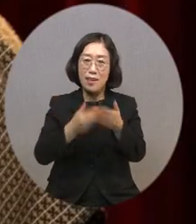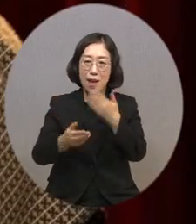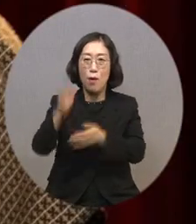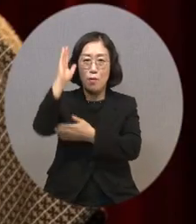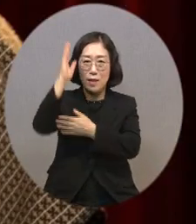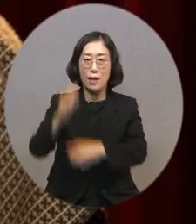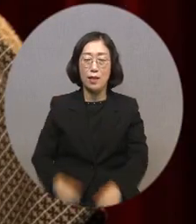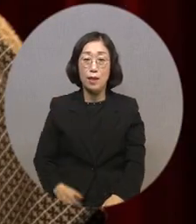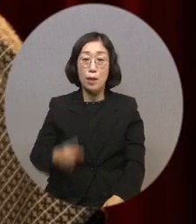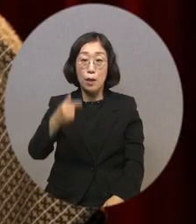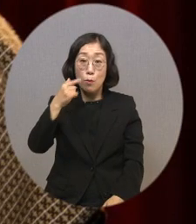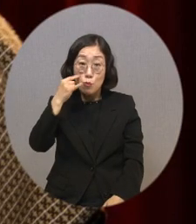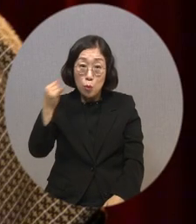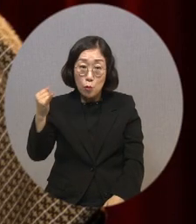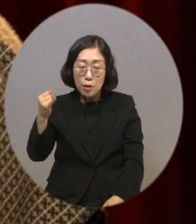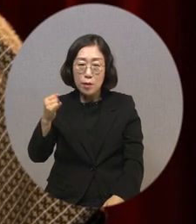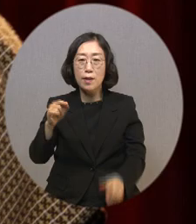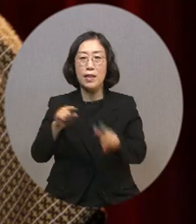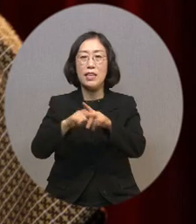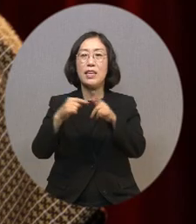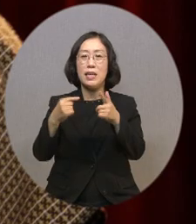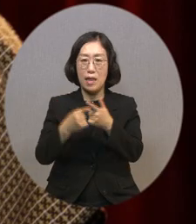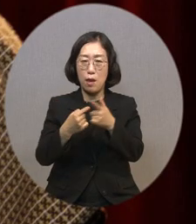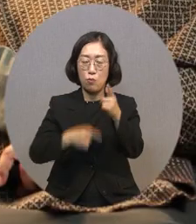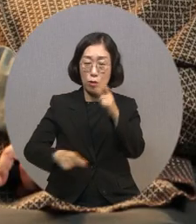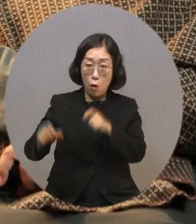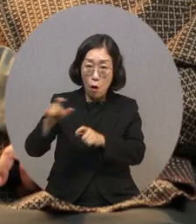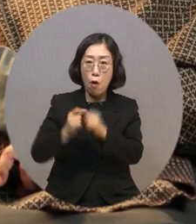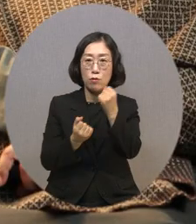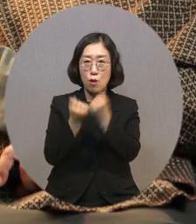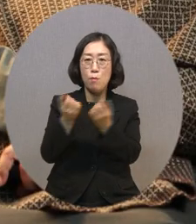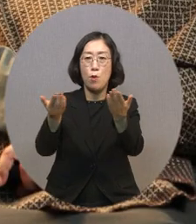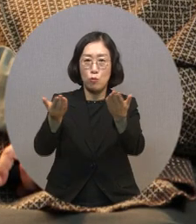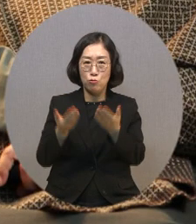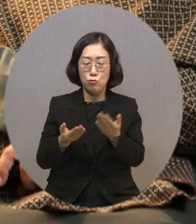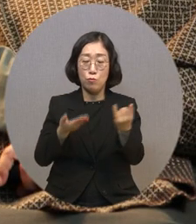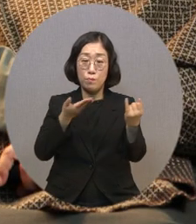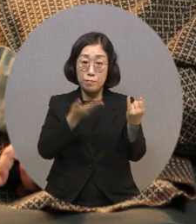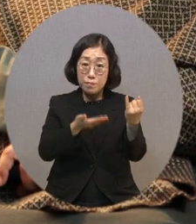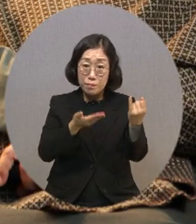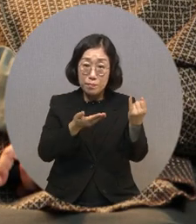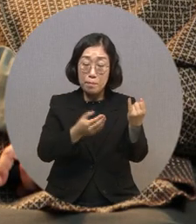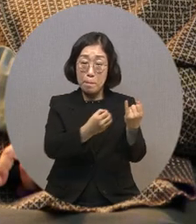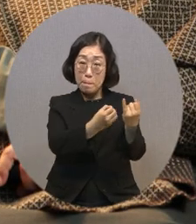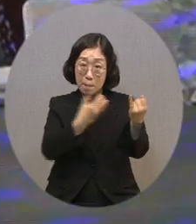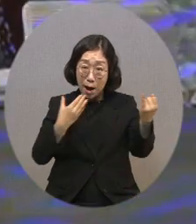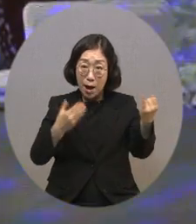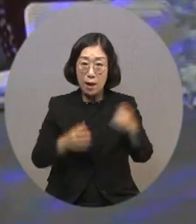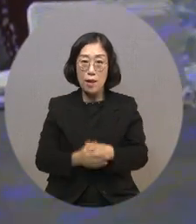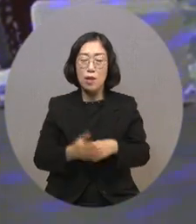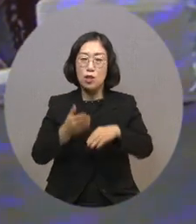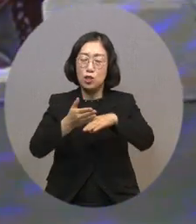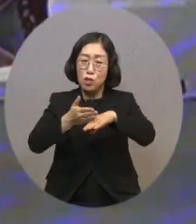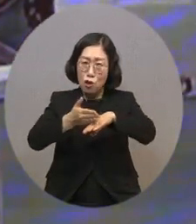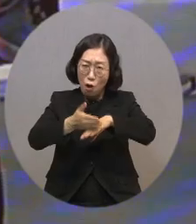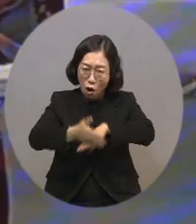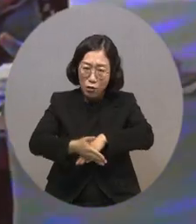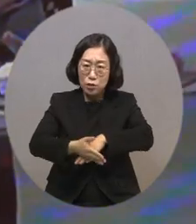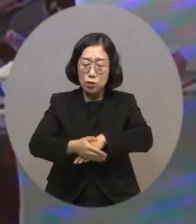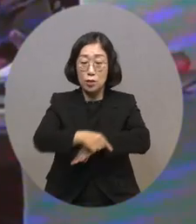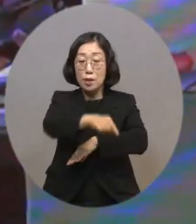말해줍니다. 부모님은 이해를 돕기 위해 부연 설명을 합니다. 은혜 작가의 표현으로 천천히